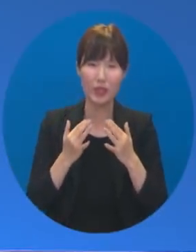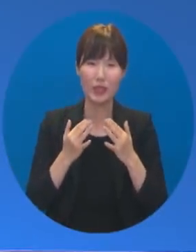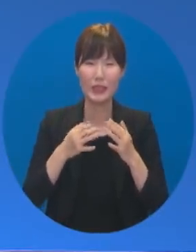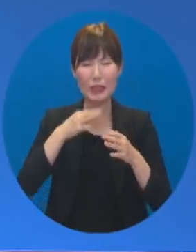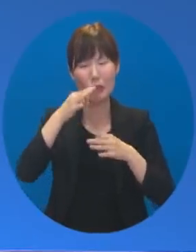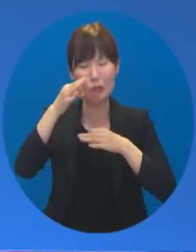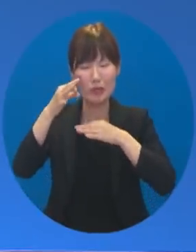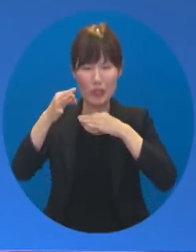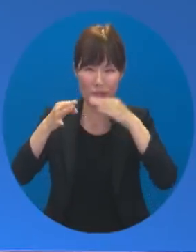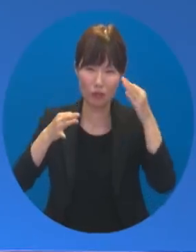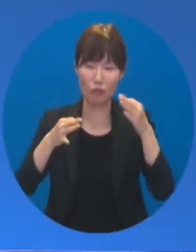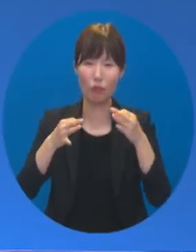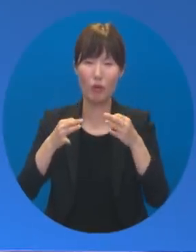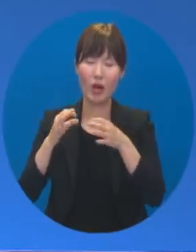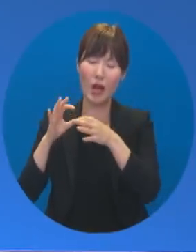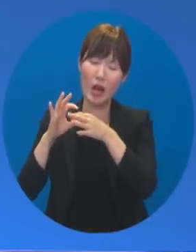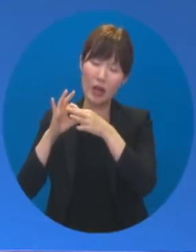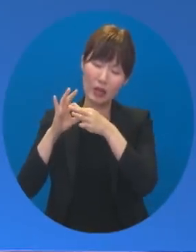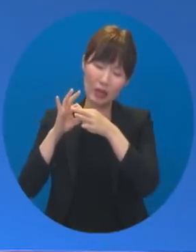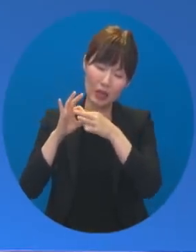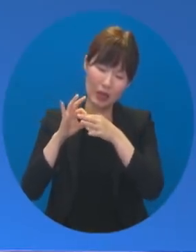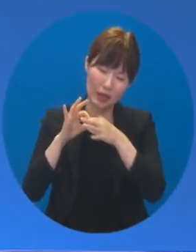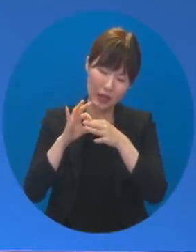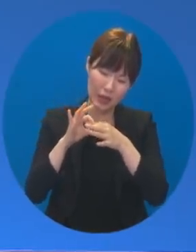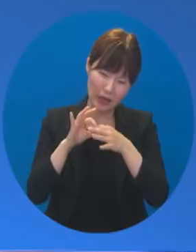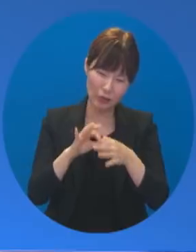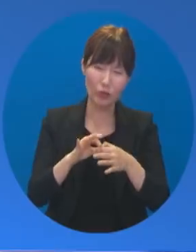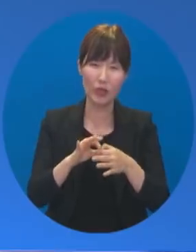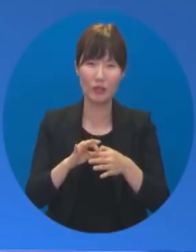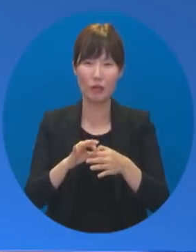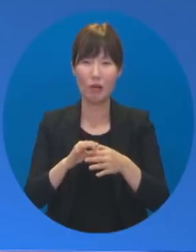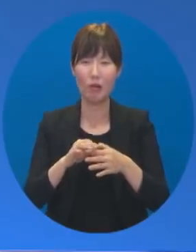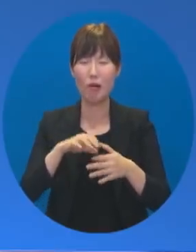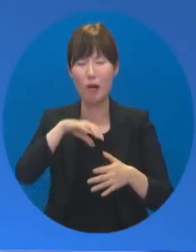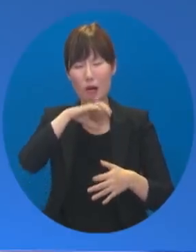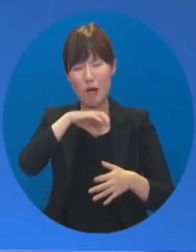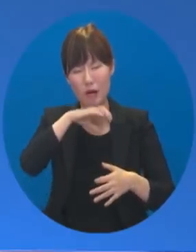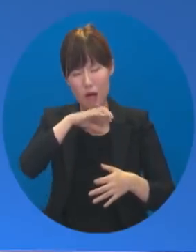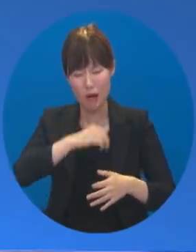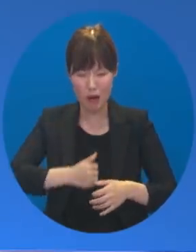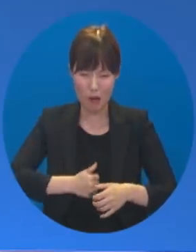계속해서 하나님에 대한 원망과 분노, 섭섭함